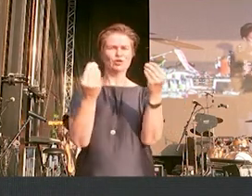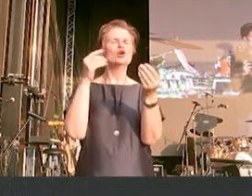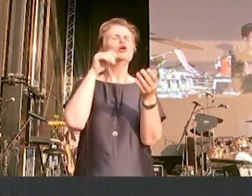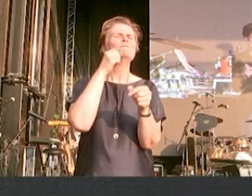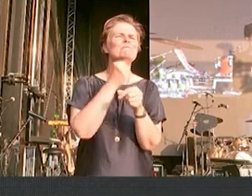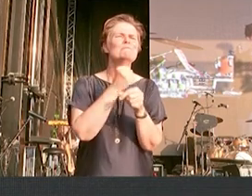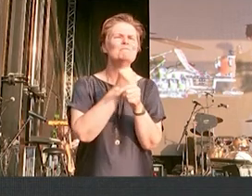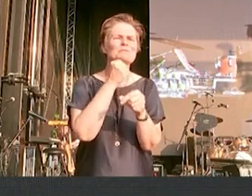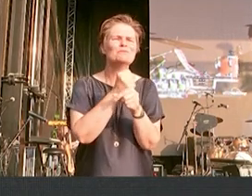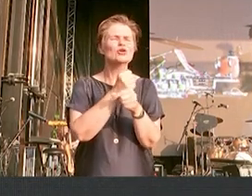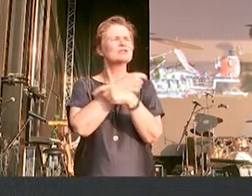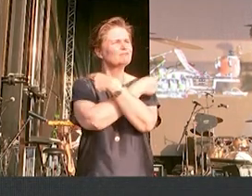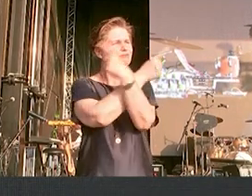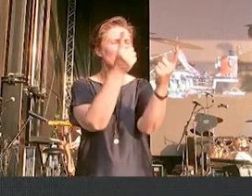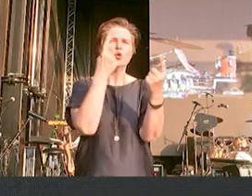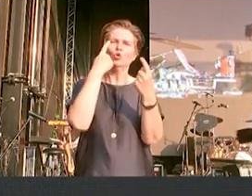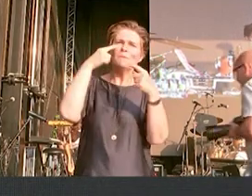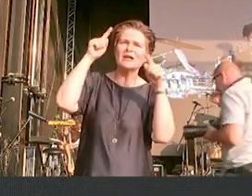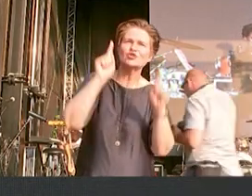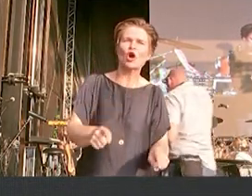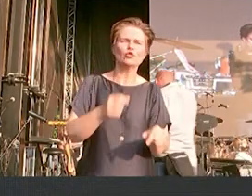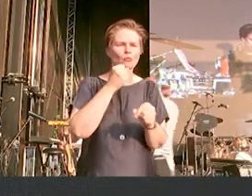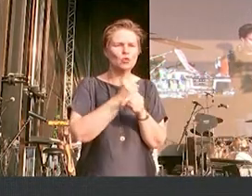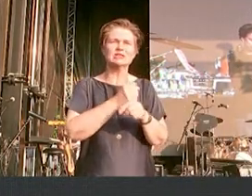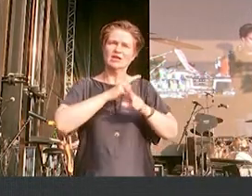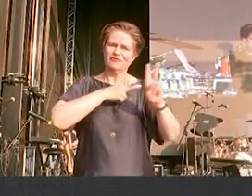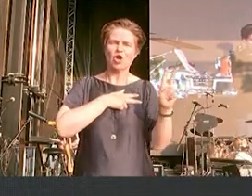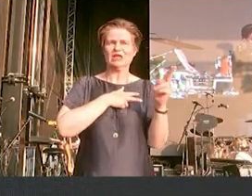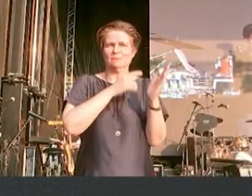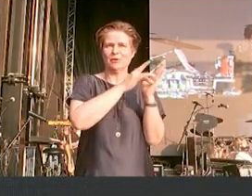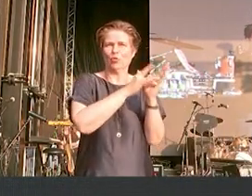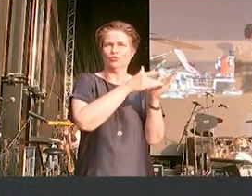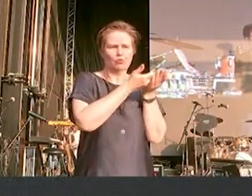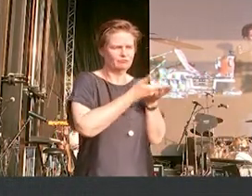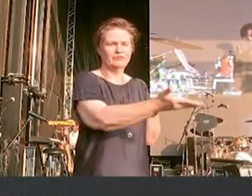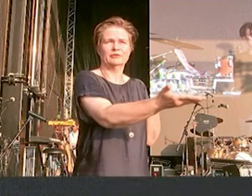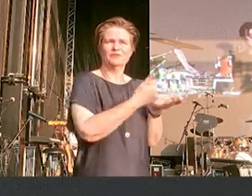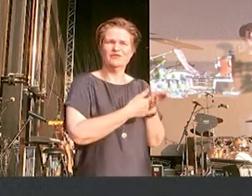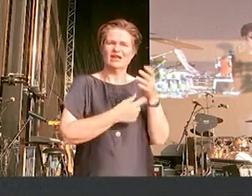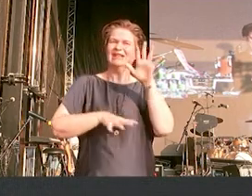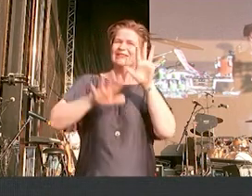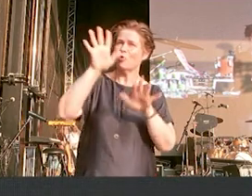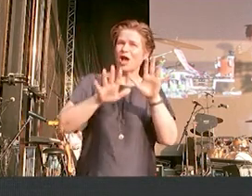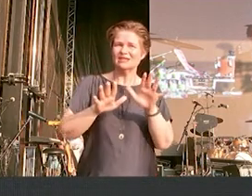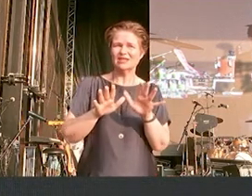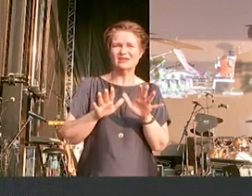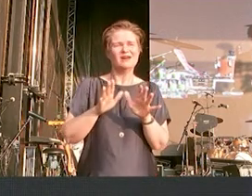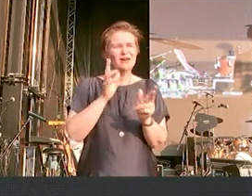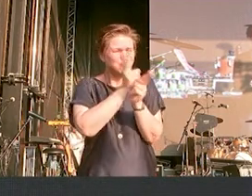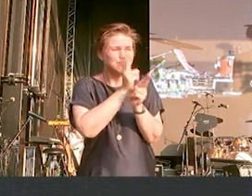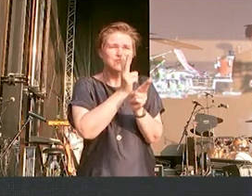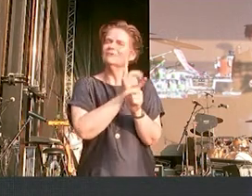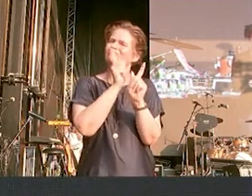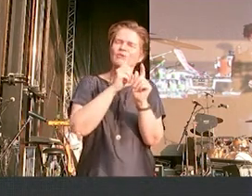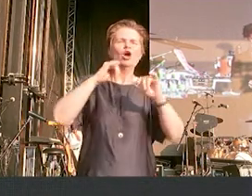Gründe liefern müssen für unsere Überzeugungen? Eine Demokratie, die ein Projekt bleibt, in der wir immer wieder nachbessern müssen,